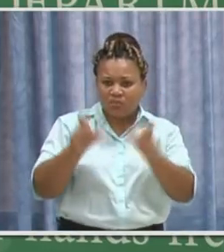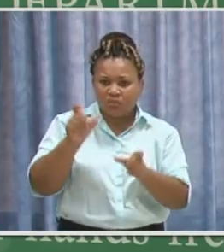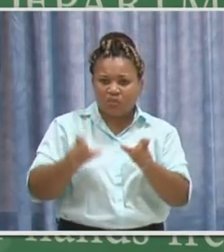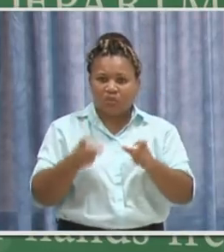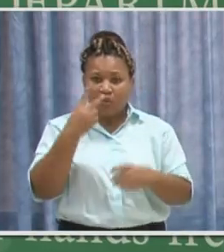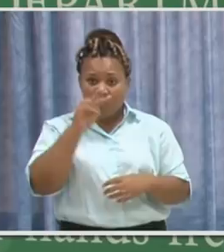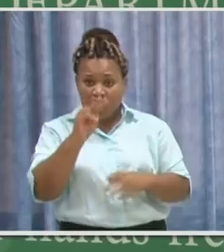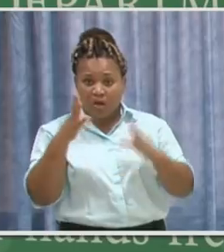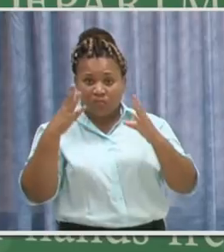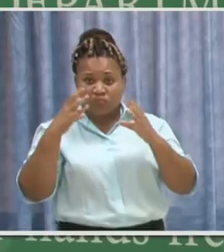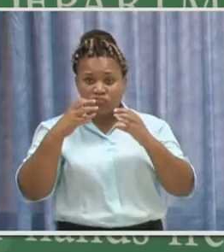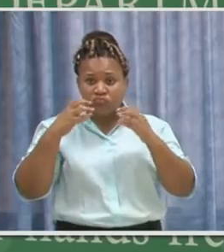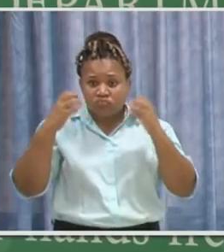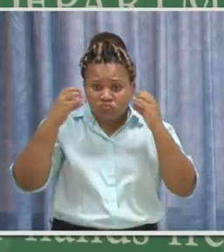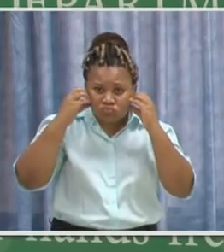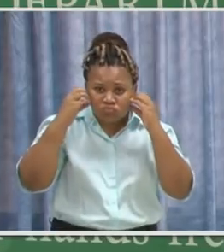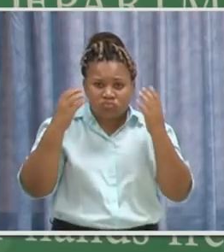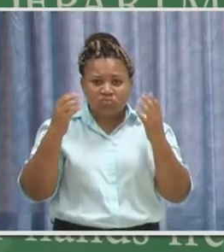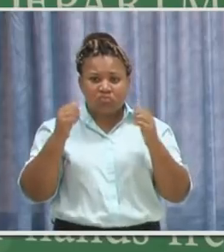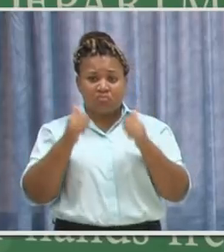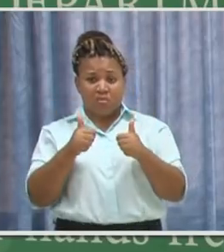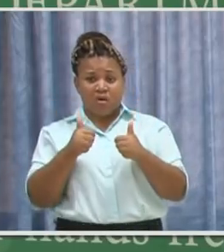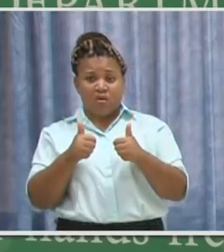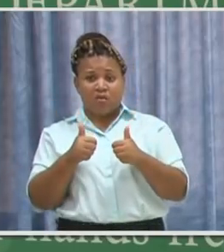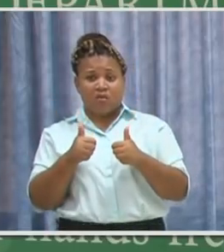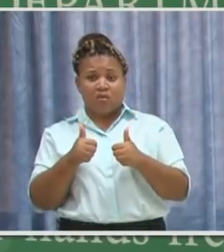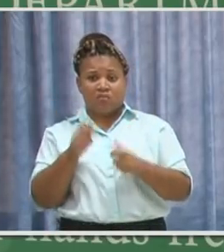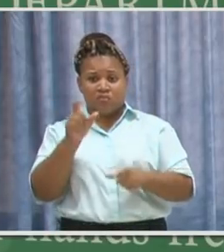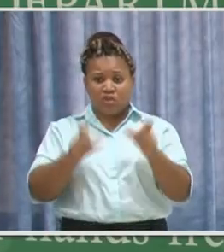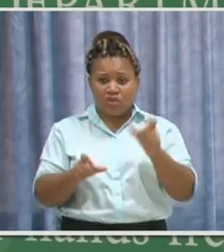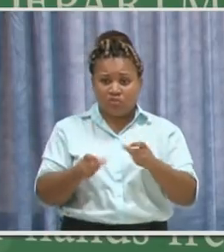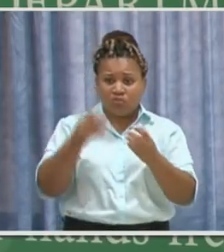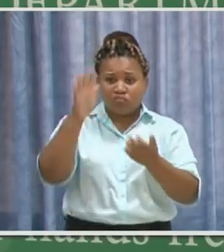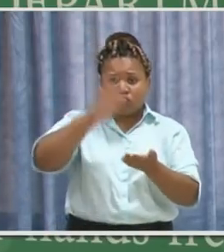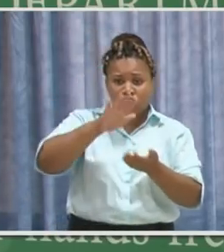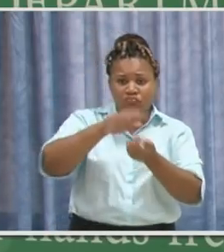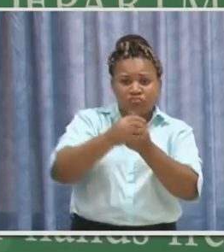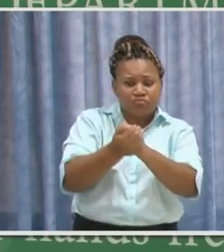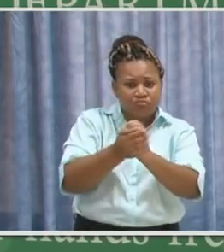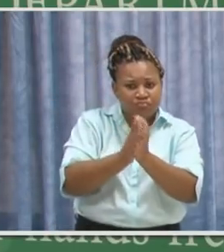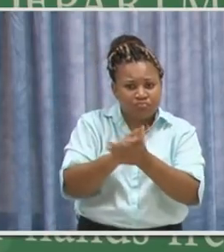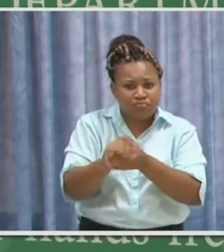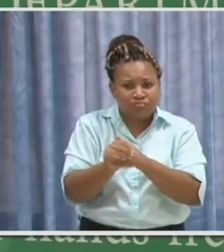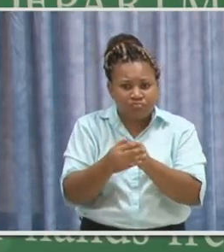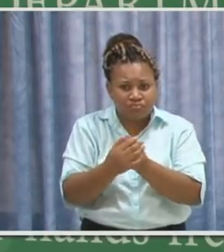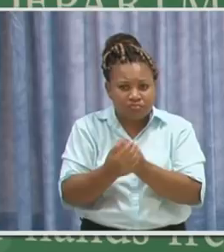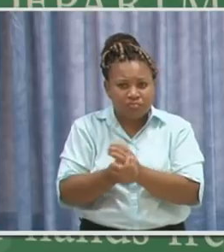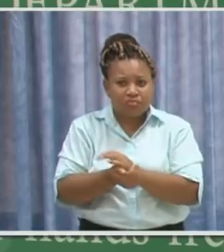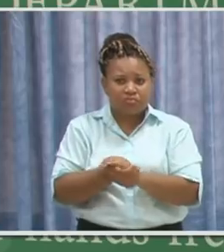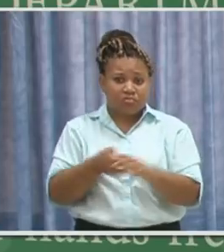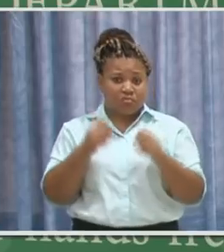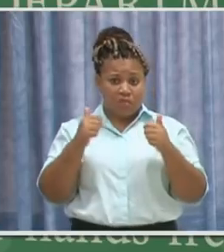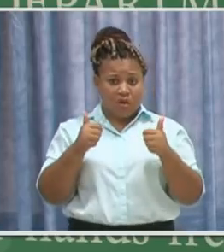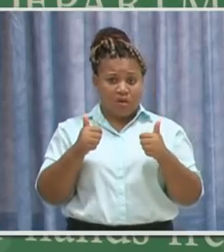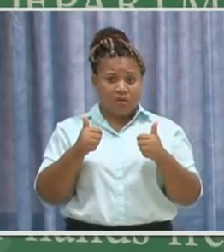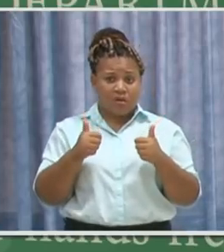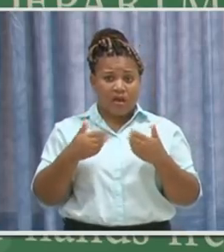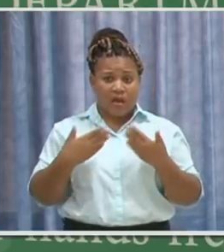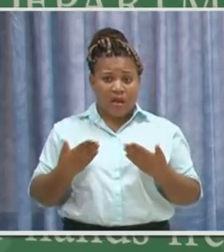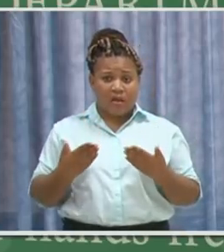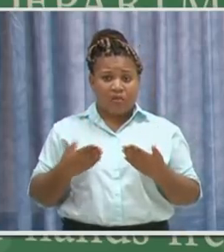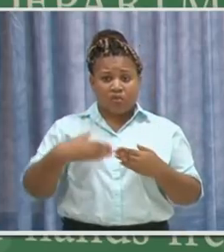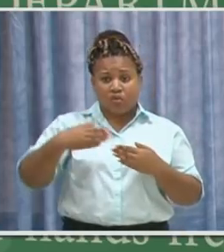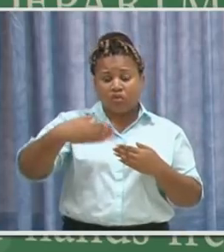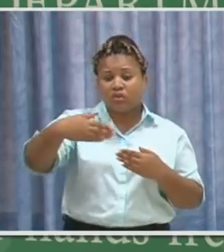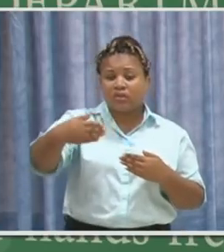encourage nous. Mais il y a de nouveau, ce qui continue, nous pouvons continuer. Jusqu'à l'air, pour qu'on dispose un jour la victoire,